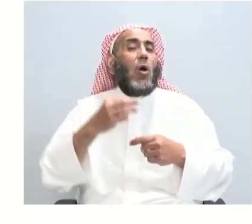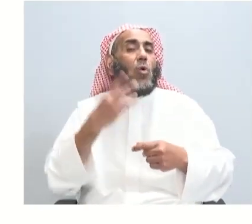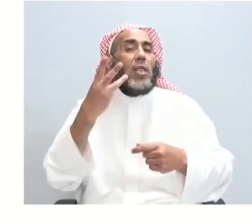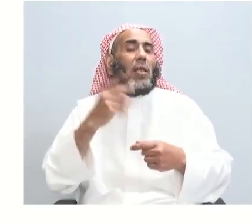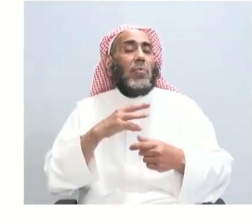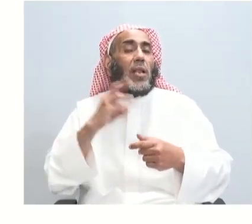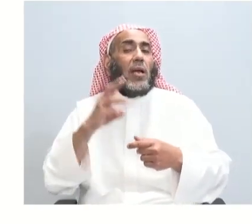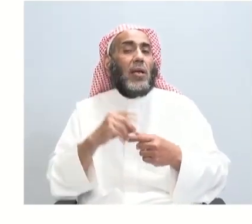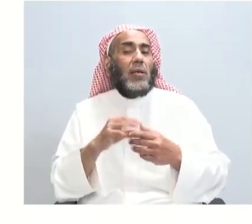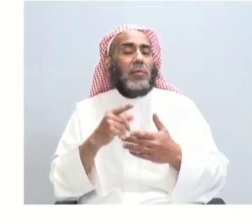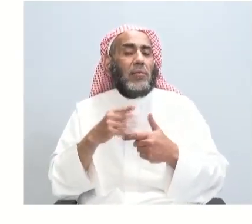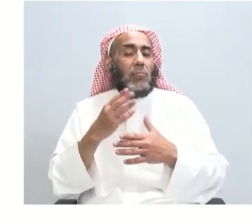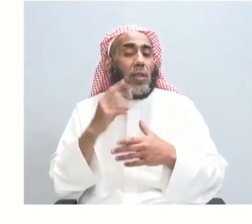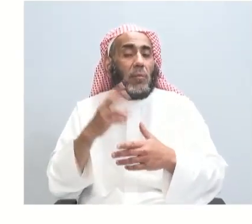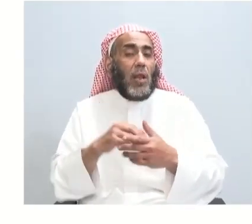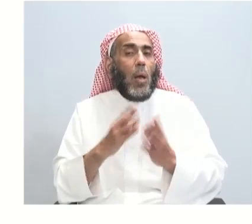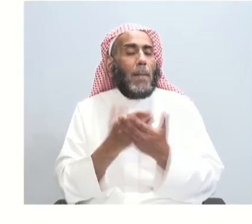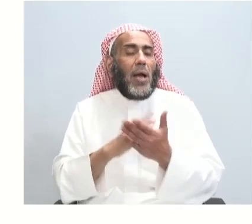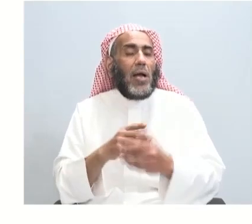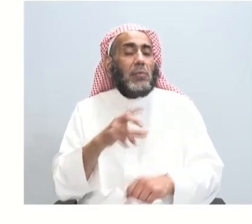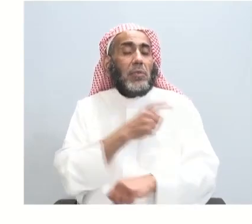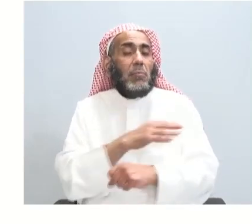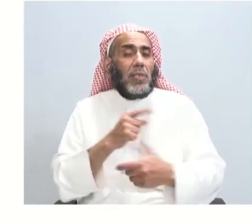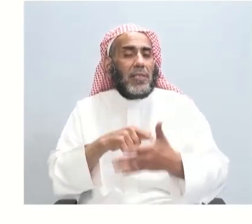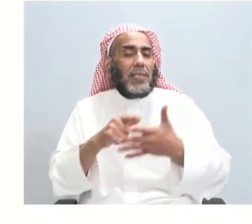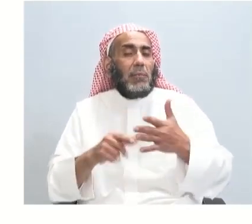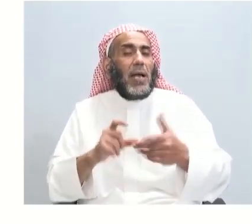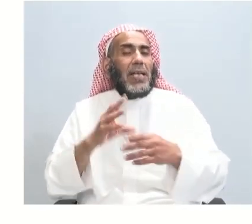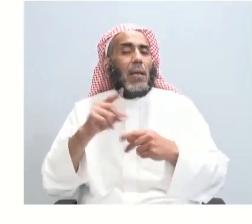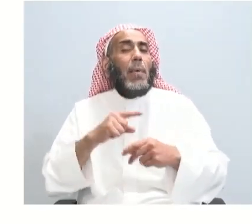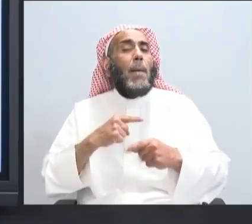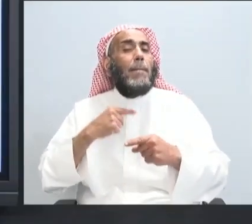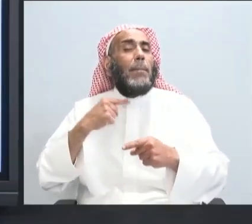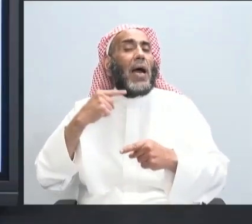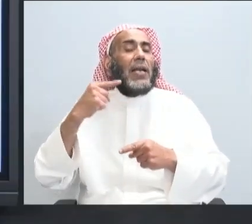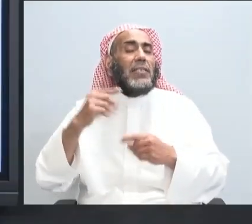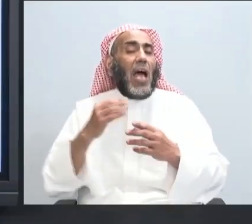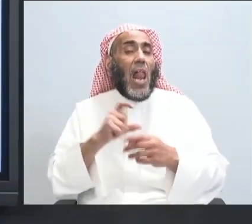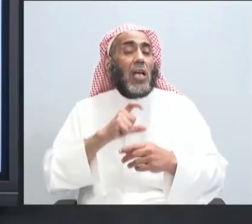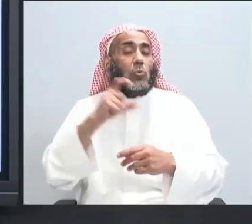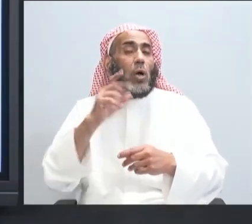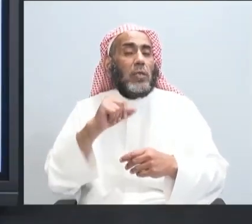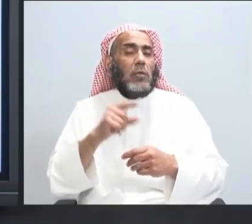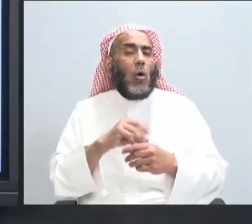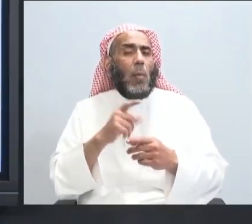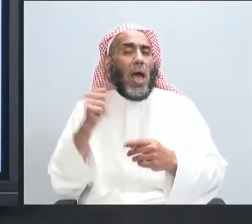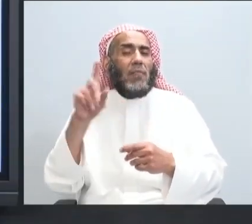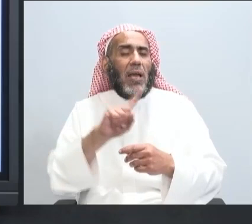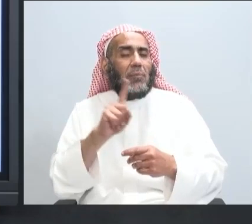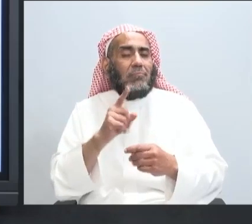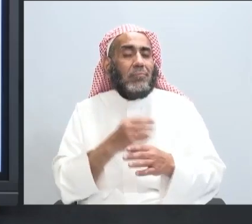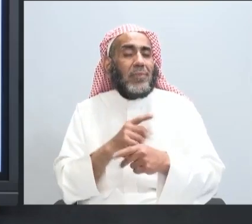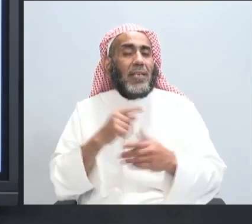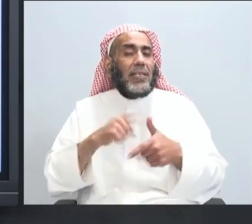أمثلة، يريد ثلاثة أمثلة. طبعا معاجم اعتمد الترتيب حسب المخرج، معنى الأصوات لم يعتمد بالترتيب ألف باي، وإنما